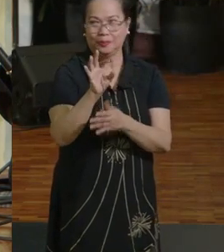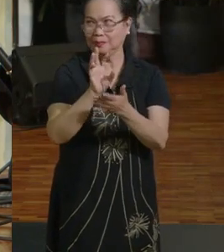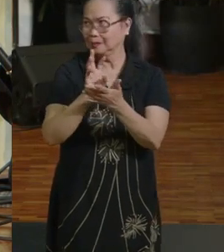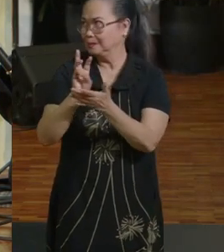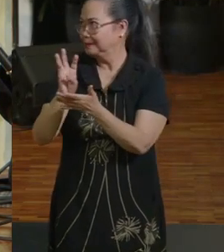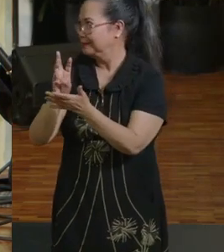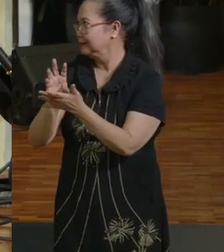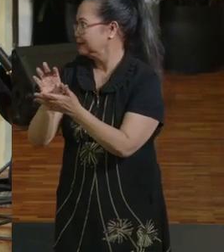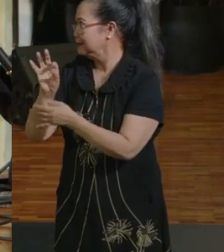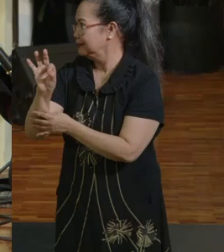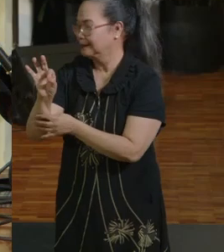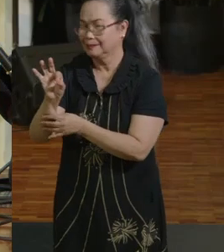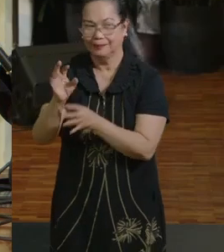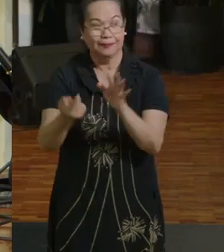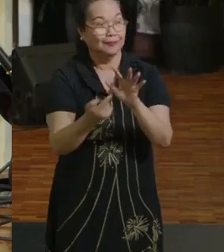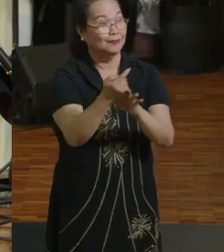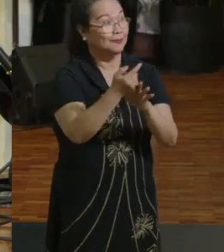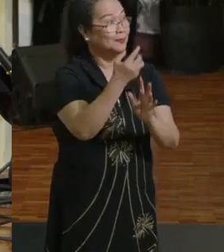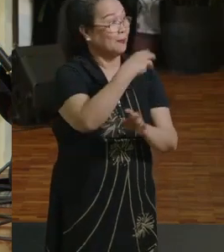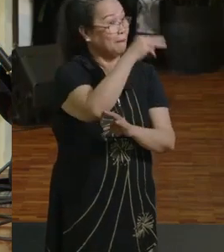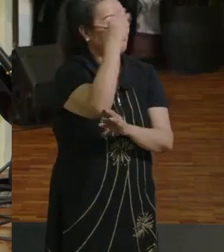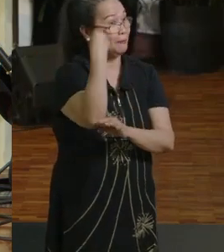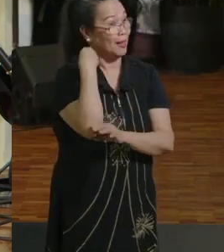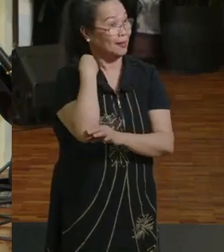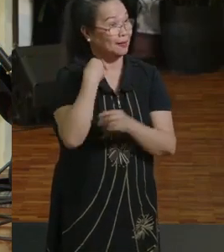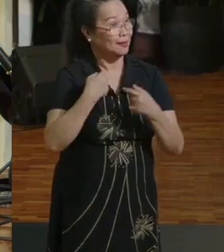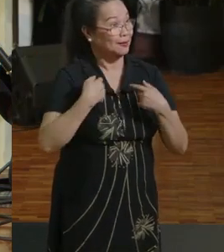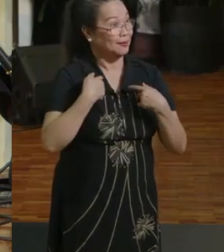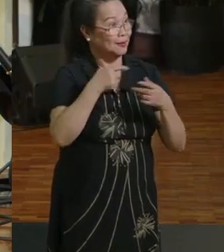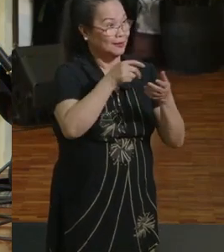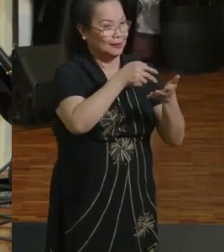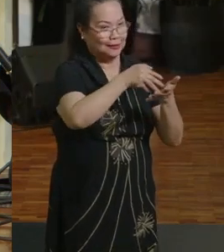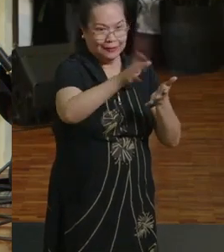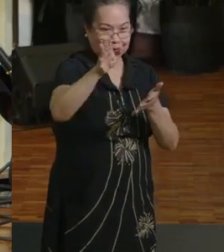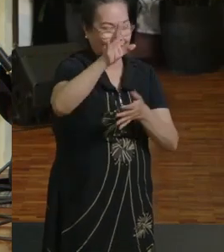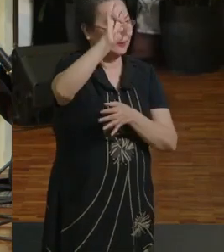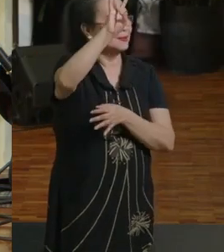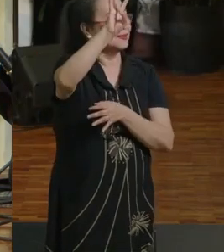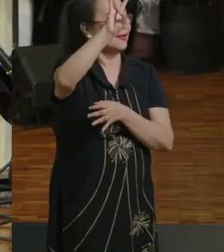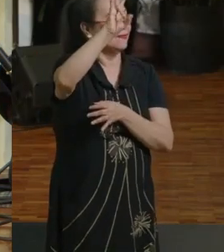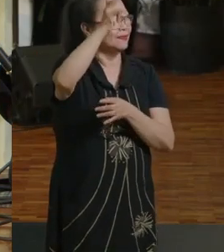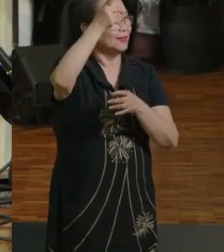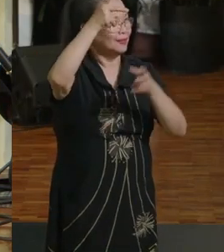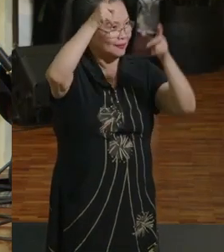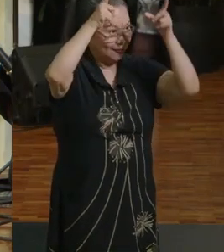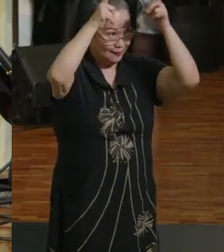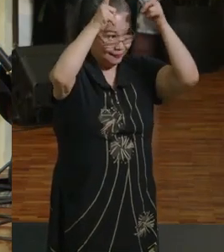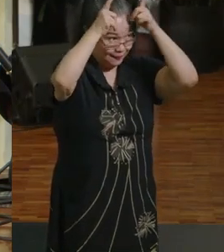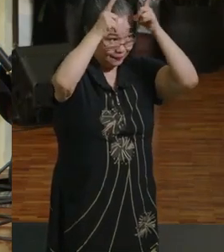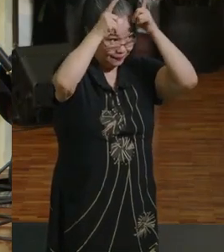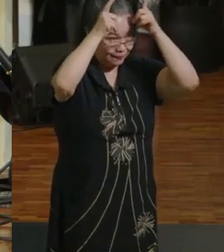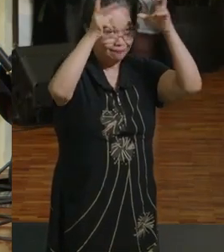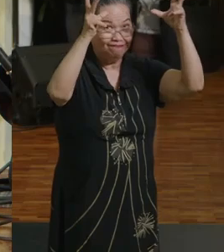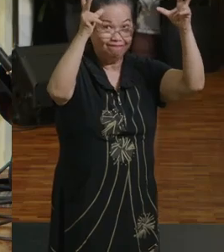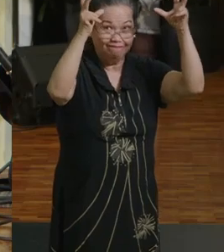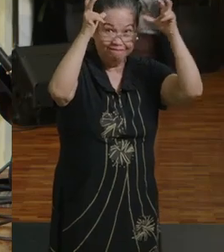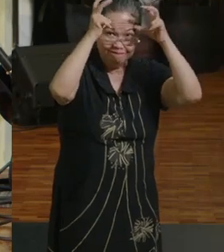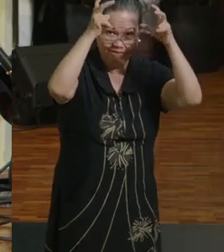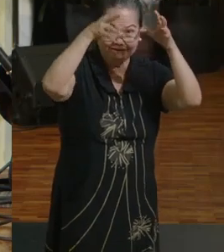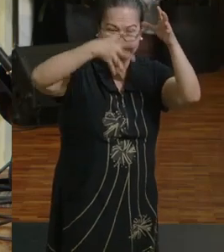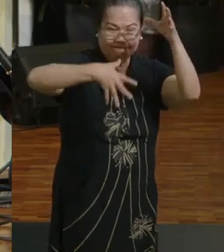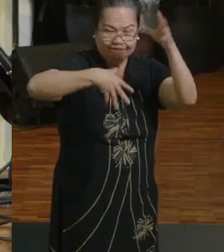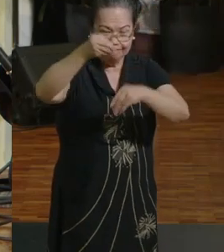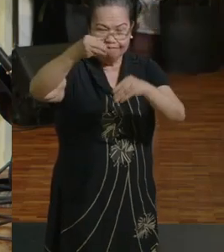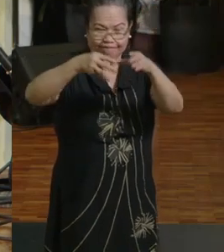He appeared first to Mary Magdalene, from whom he had cast out 7 demons. That's the only other reference dito sa